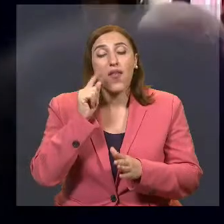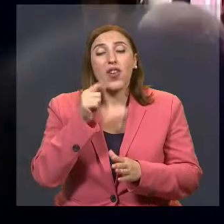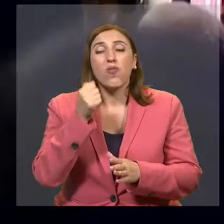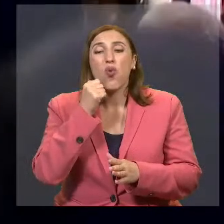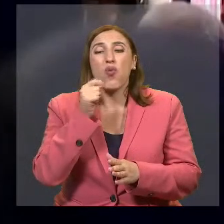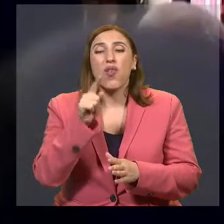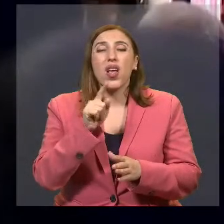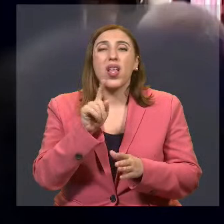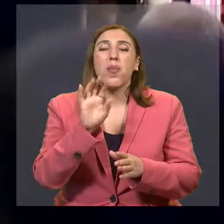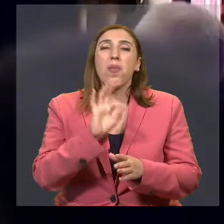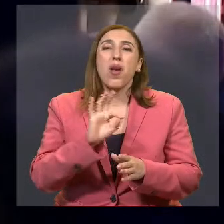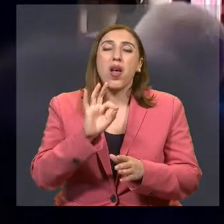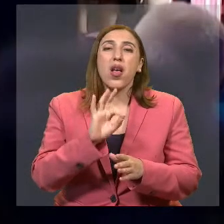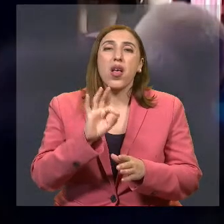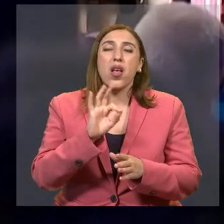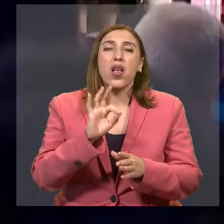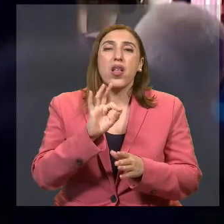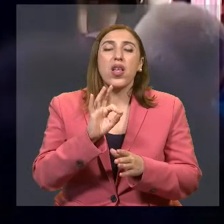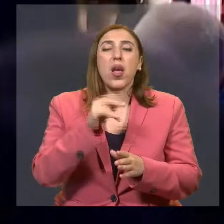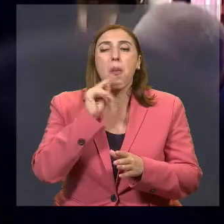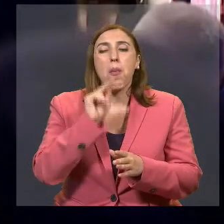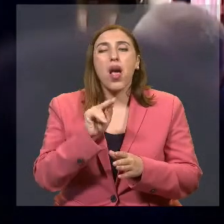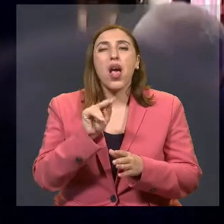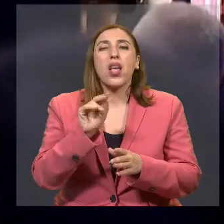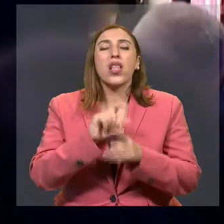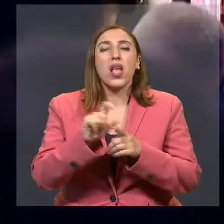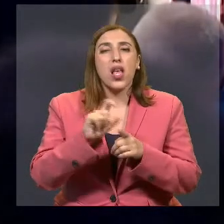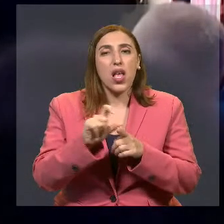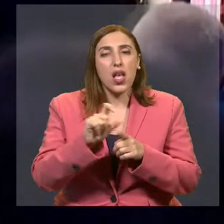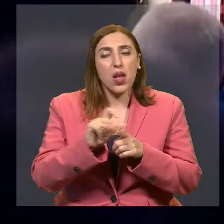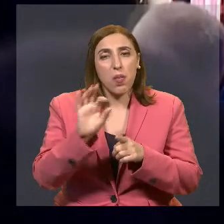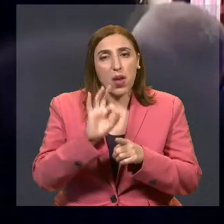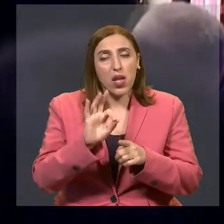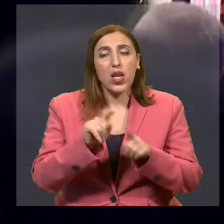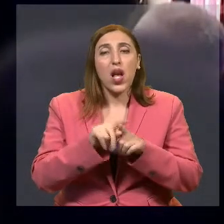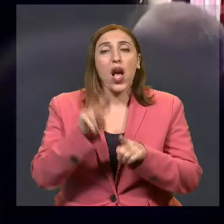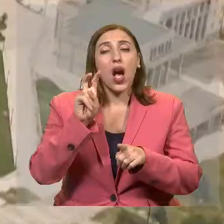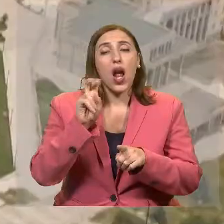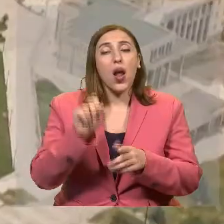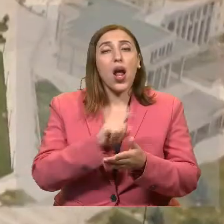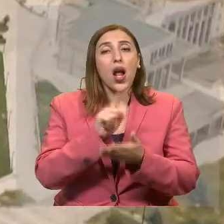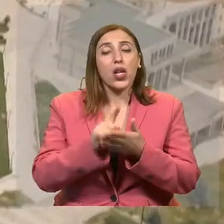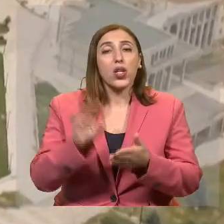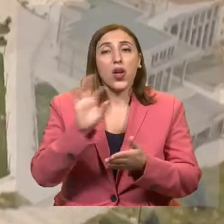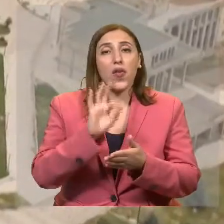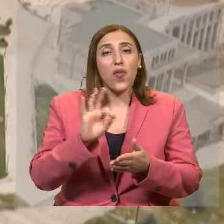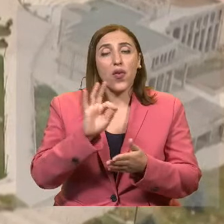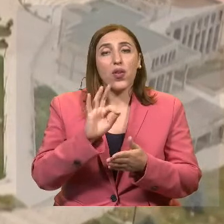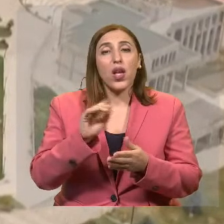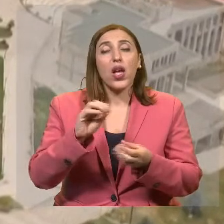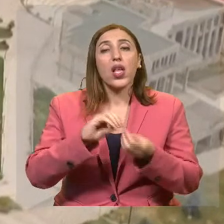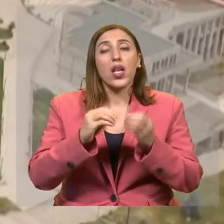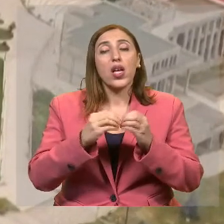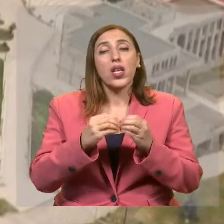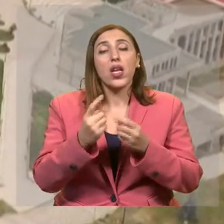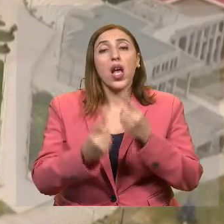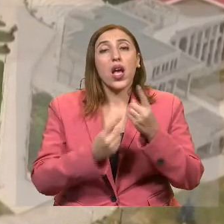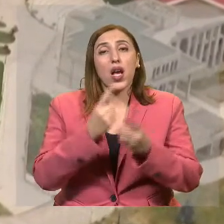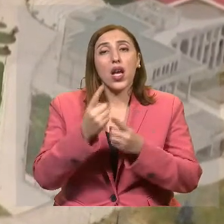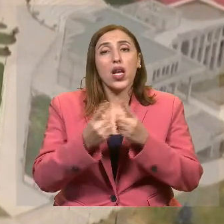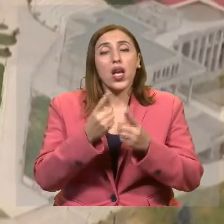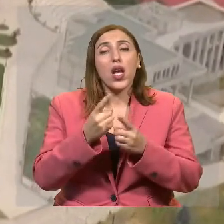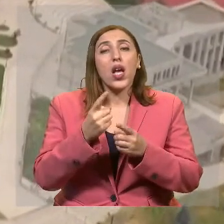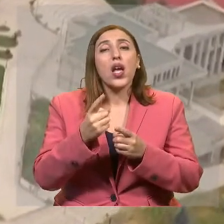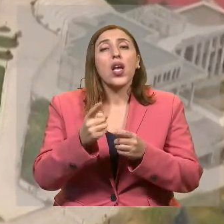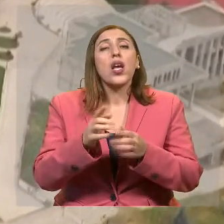հասցեին ամենաբարձր մակարդակով հնչող մեղադրանքներին, այդ թվում Լեռնային Ղարաբաղի հարցով հակամարտության կարգավորման երկարամյա